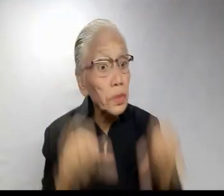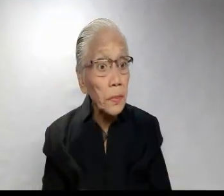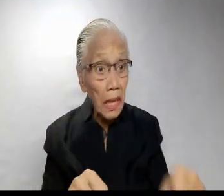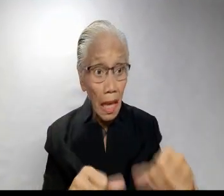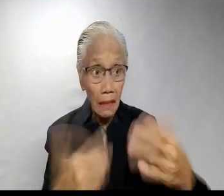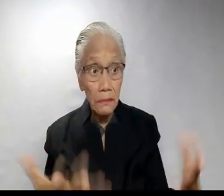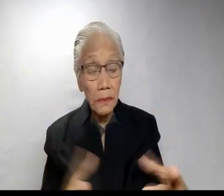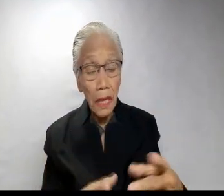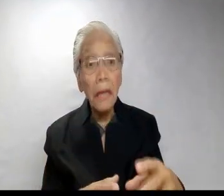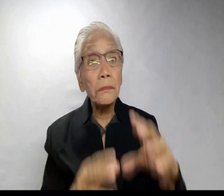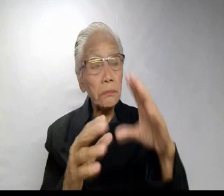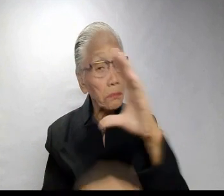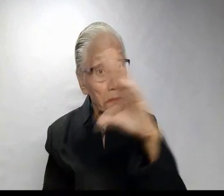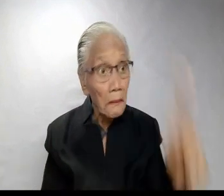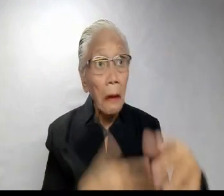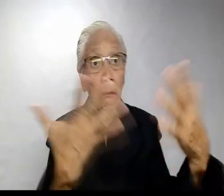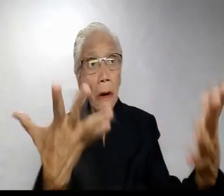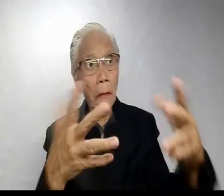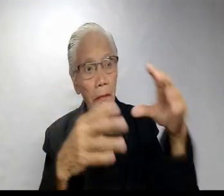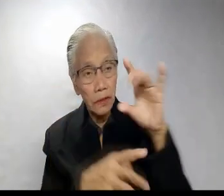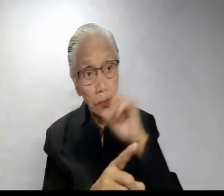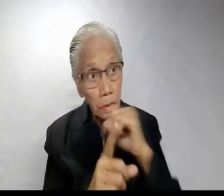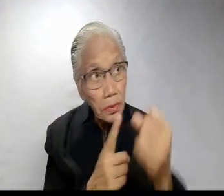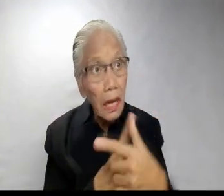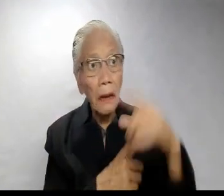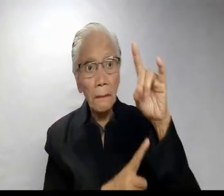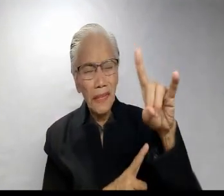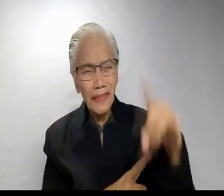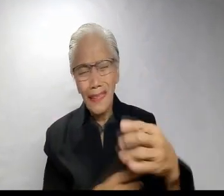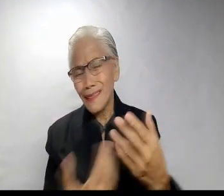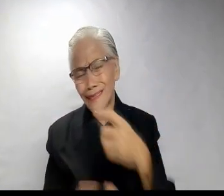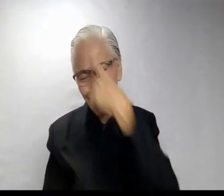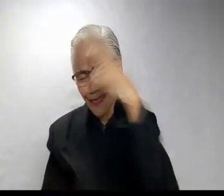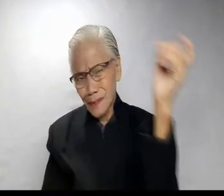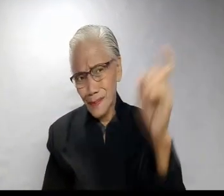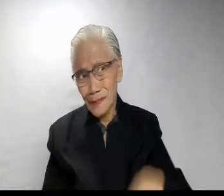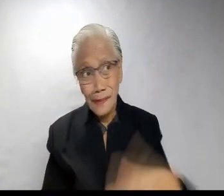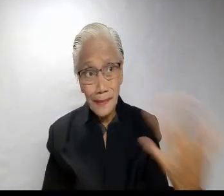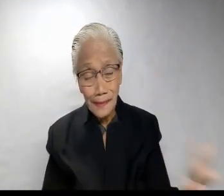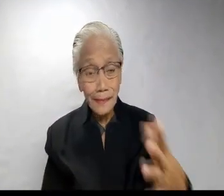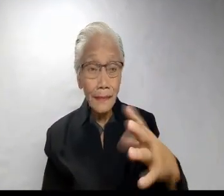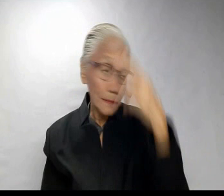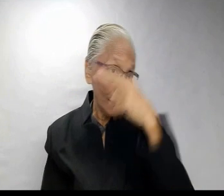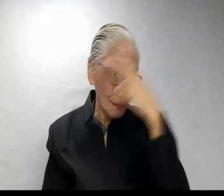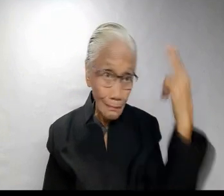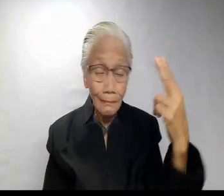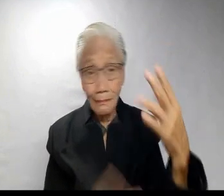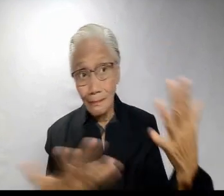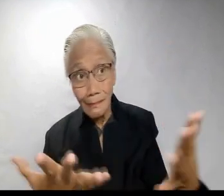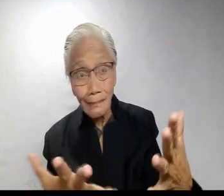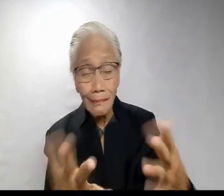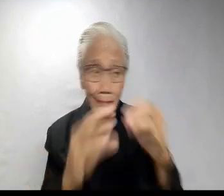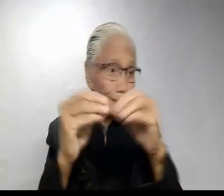Tapos ipopost pa sa social media. Meron hindi na unawaan sa Catholic teachings and doctrinal